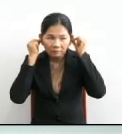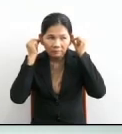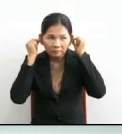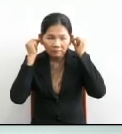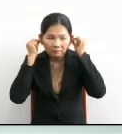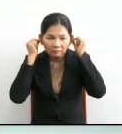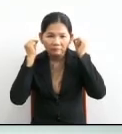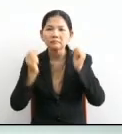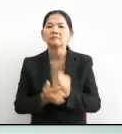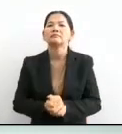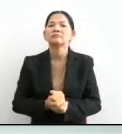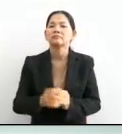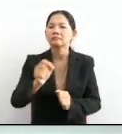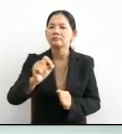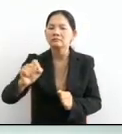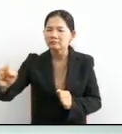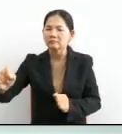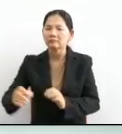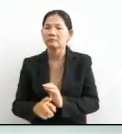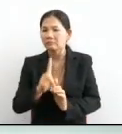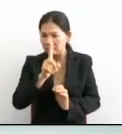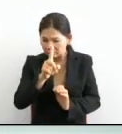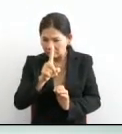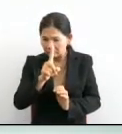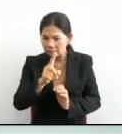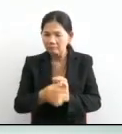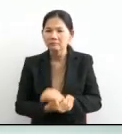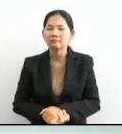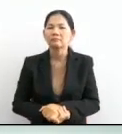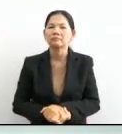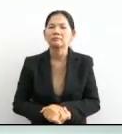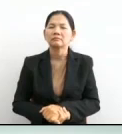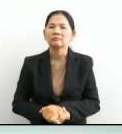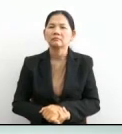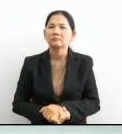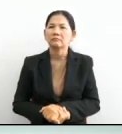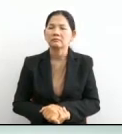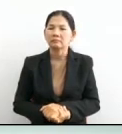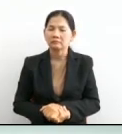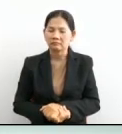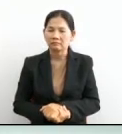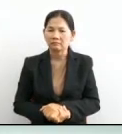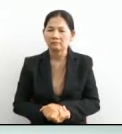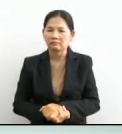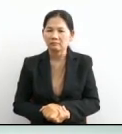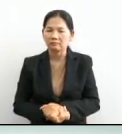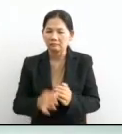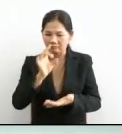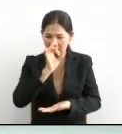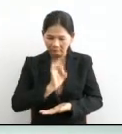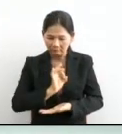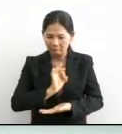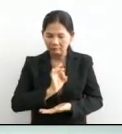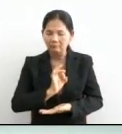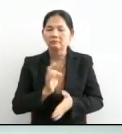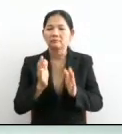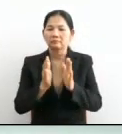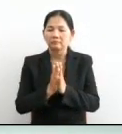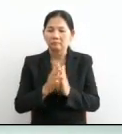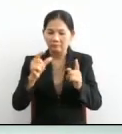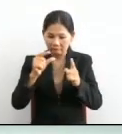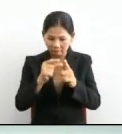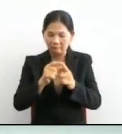xế bàn mũi bài tiệt nó cứ kê pra bàn tay chúng bố prea thế nà con cha prea ca miên lây